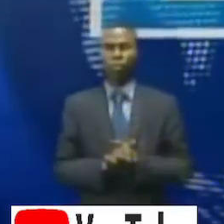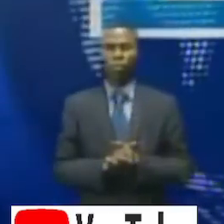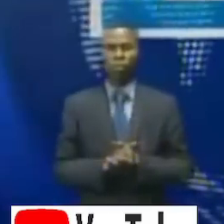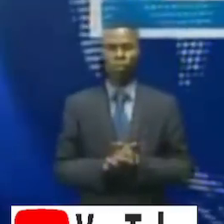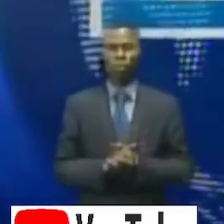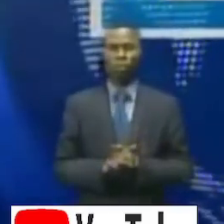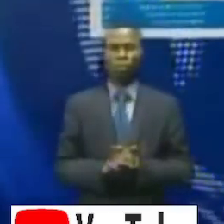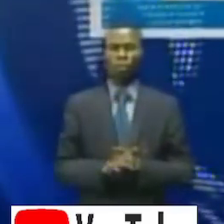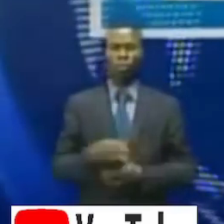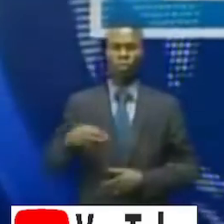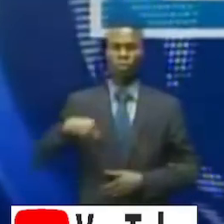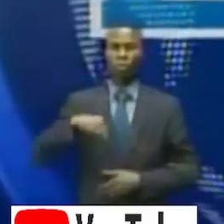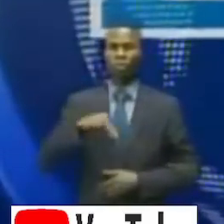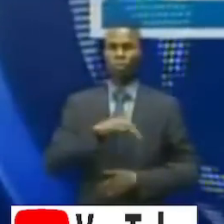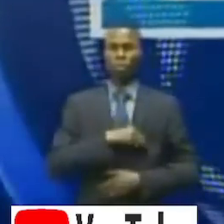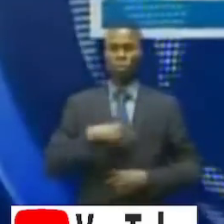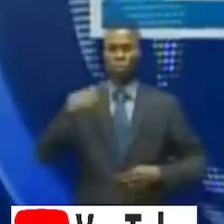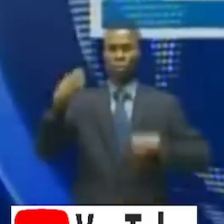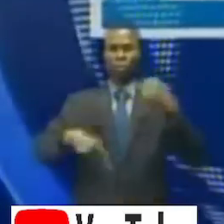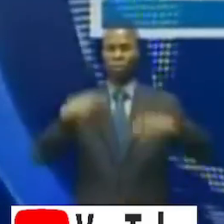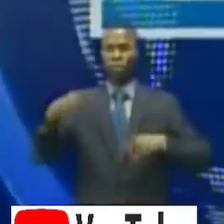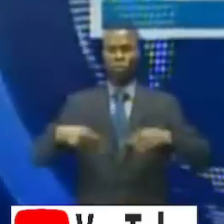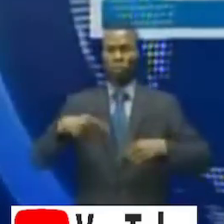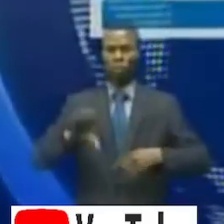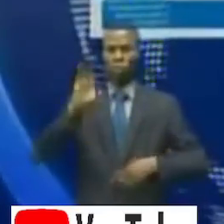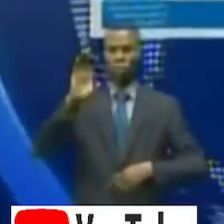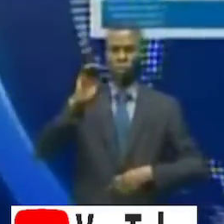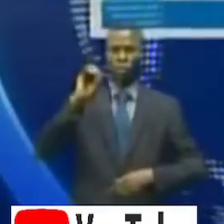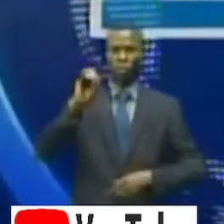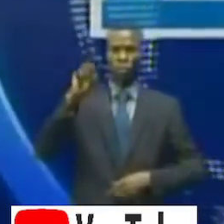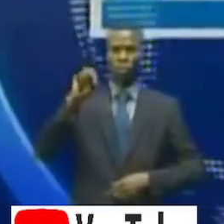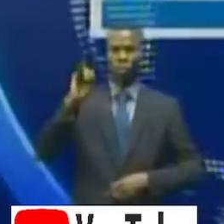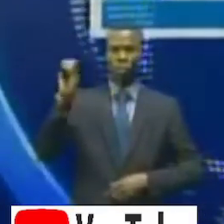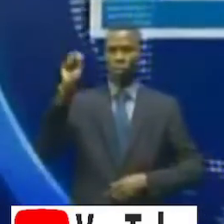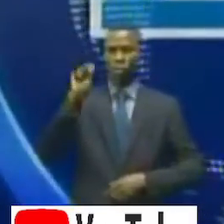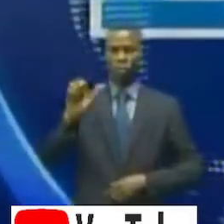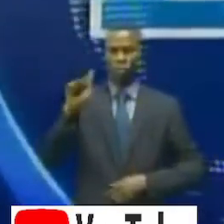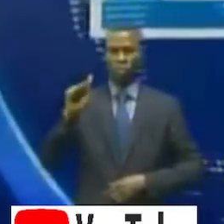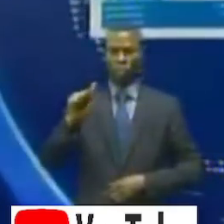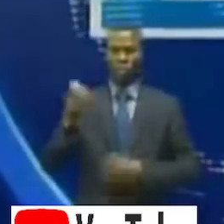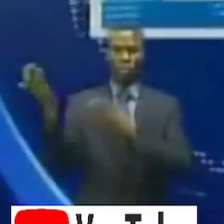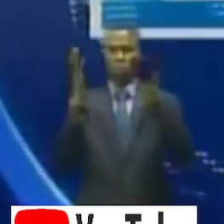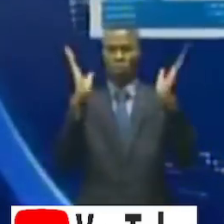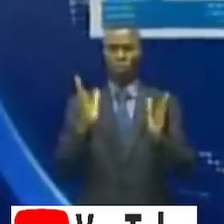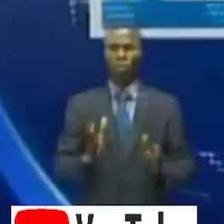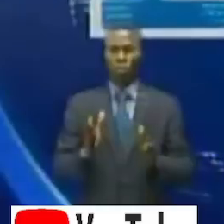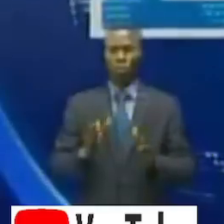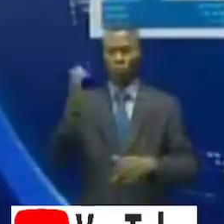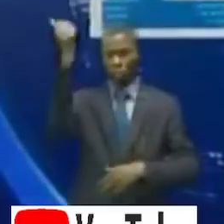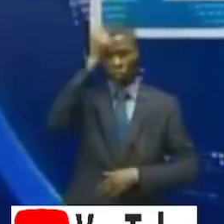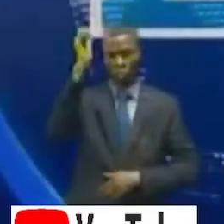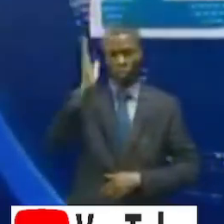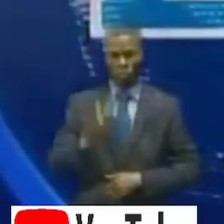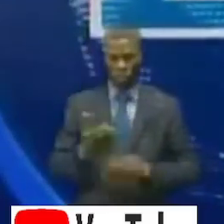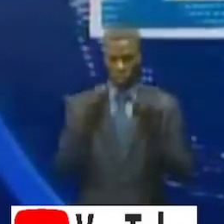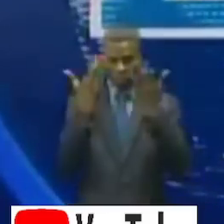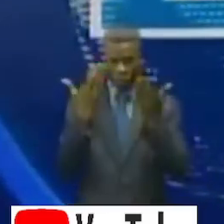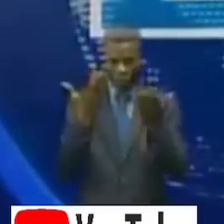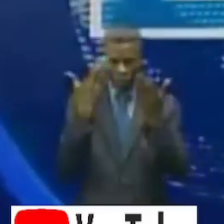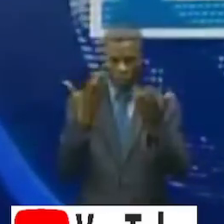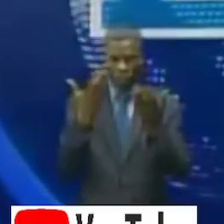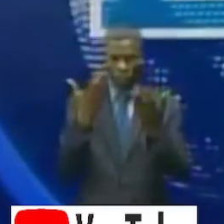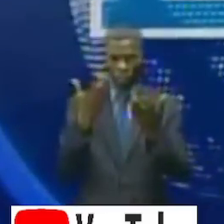La commission de la concurrence du COMESA et l'Observatoire des marchés africains ont mené une étude sur